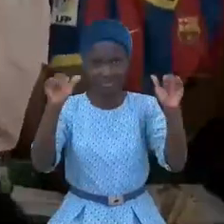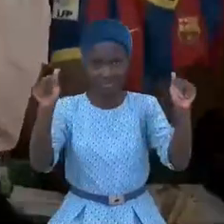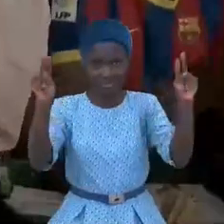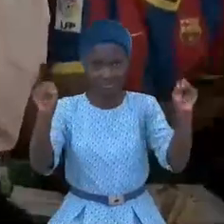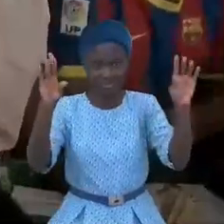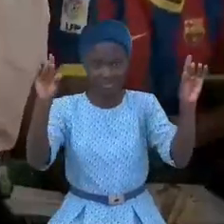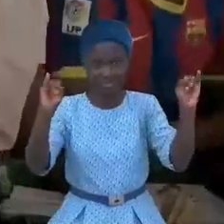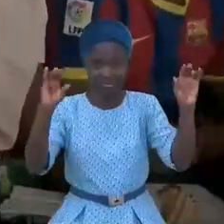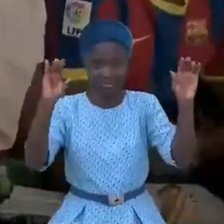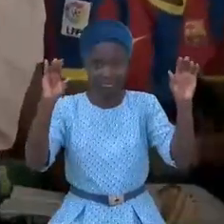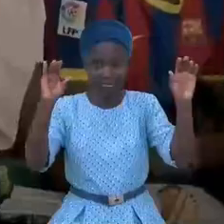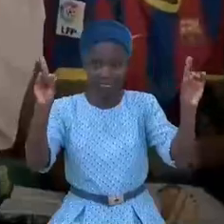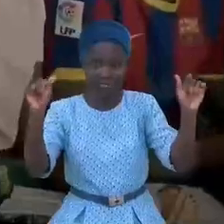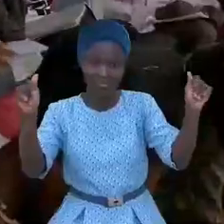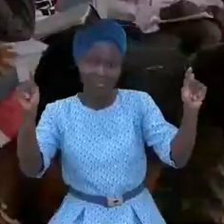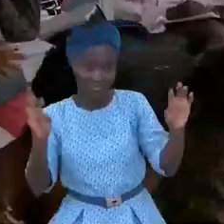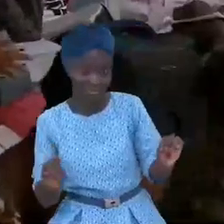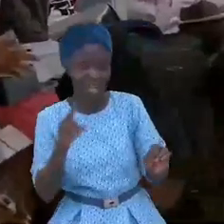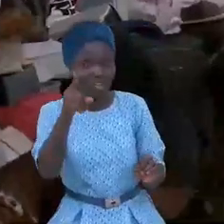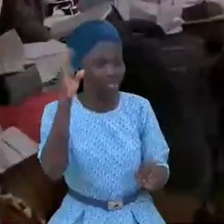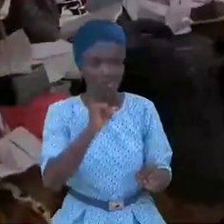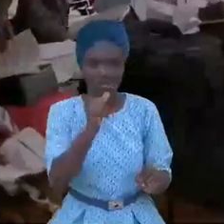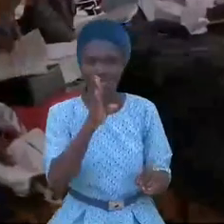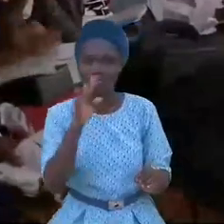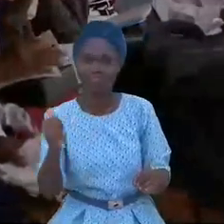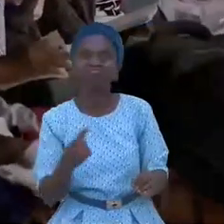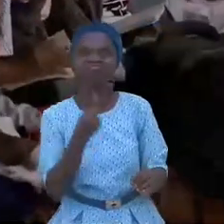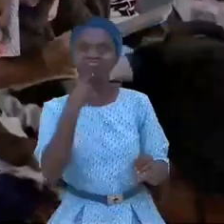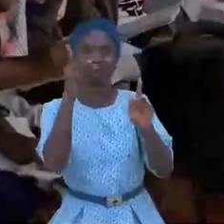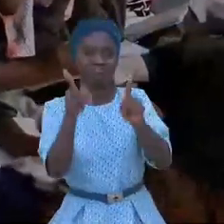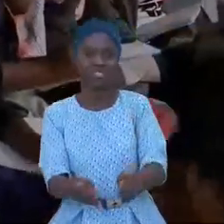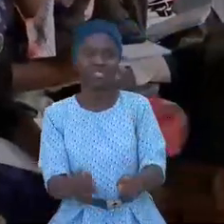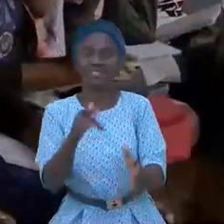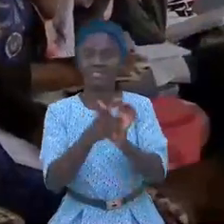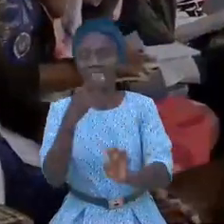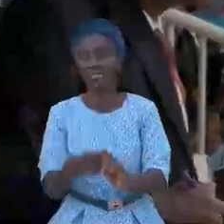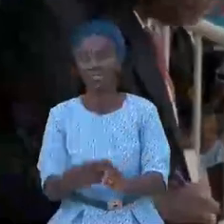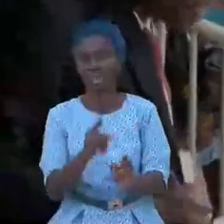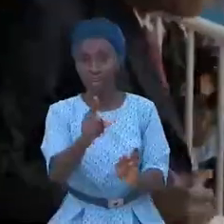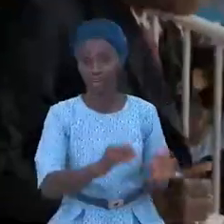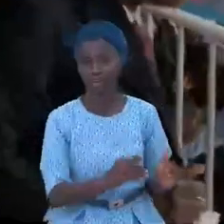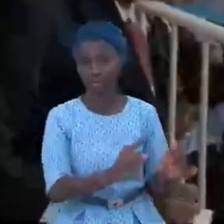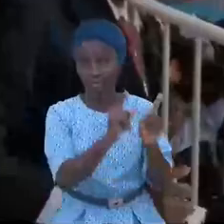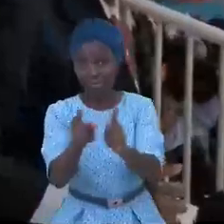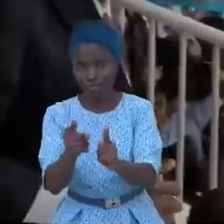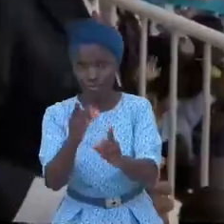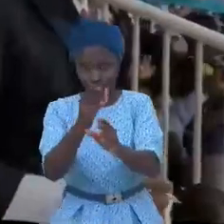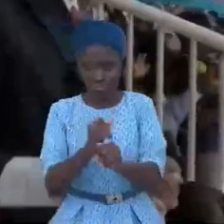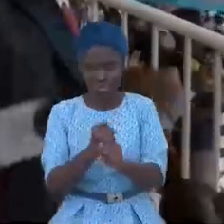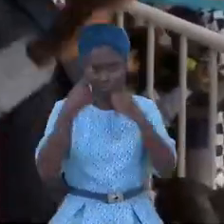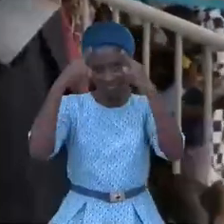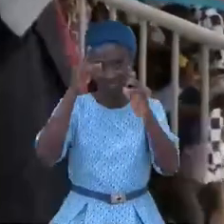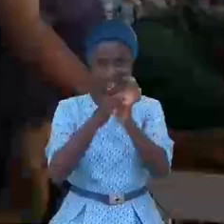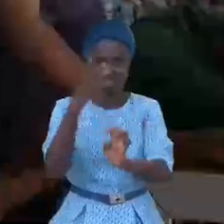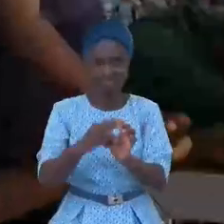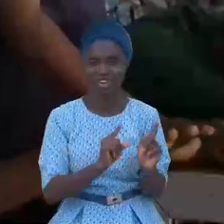Tu ne seras pas une déception. Et je dis, va et réalise. Va et